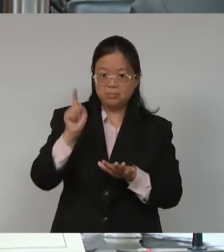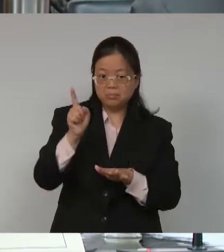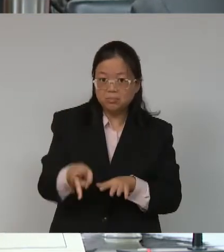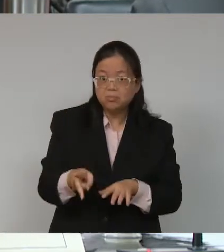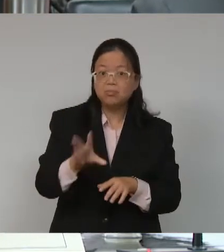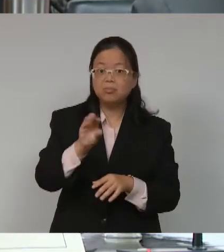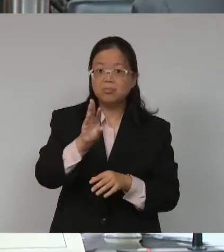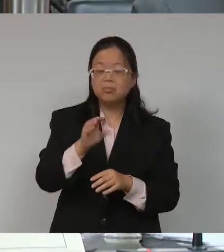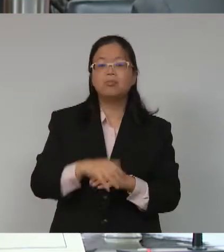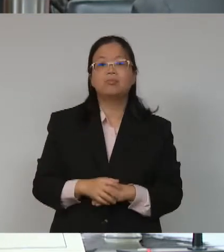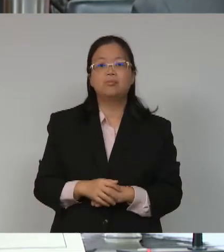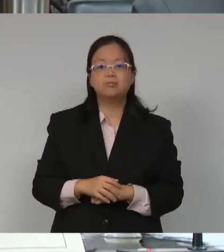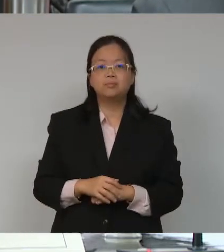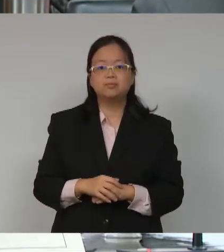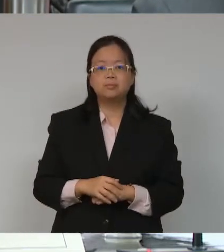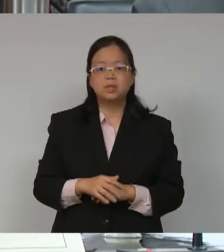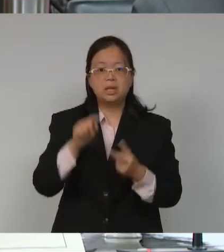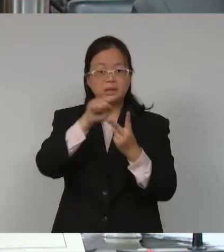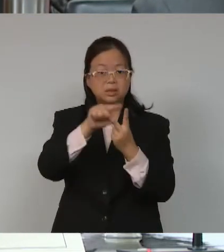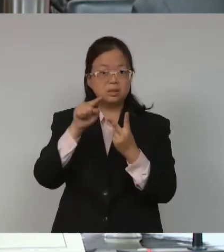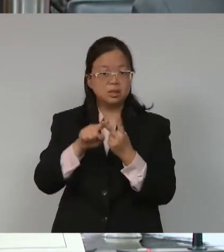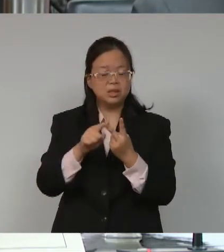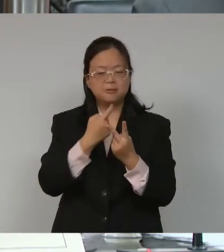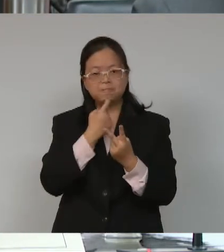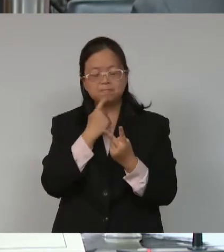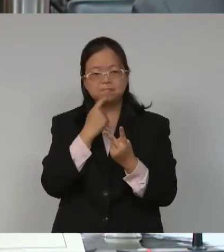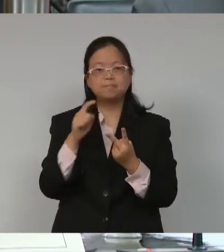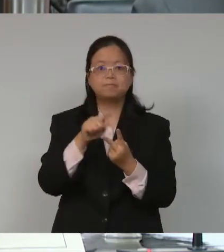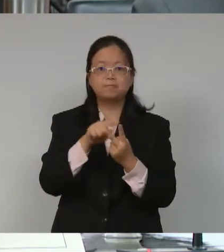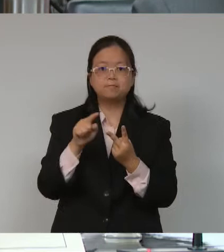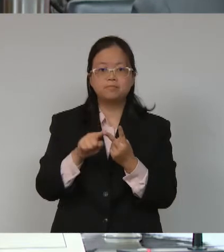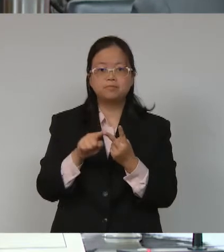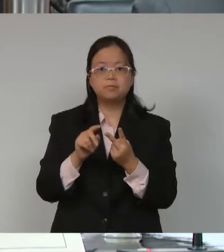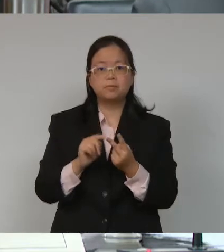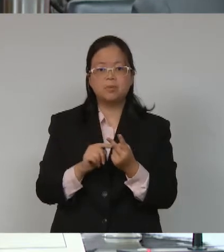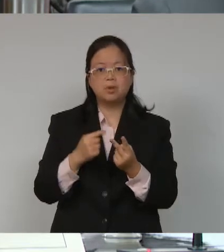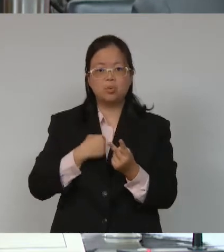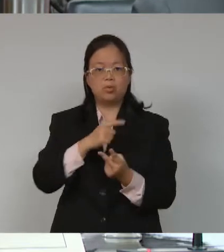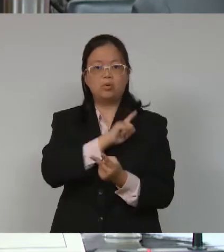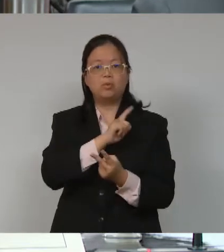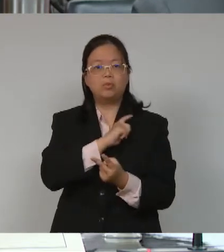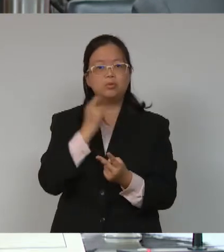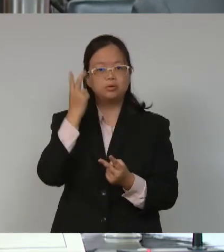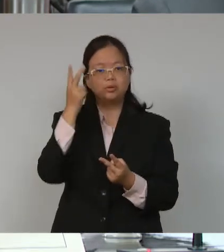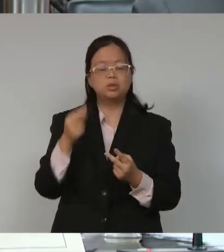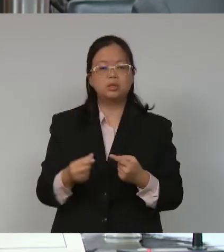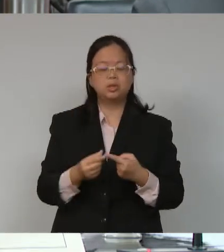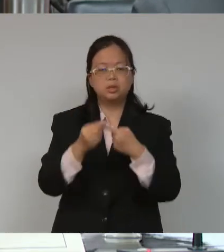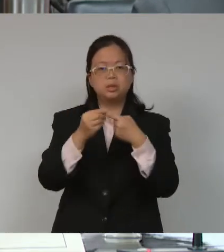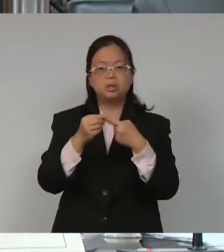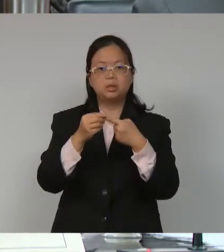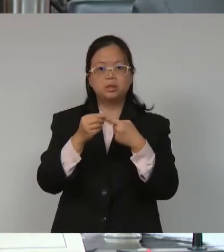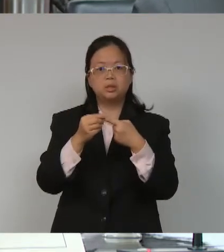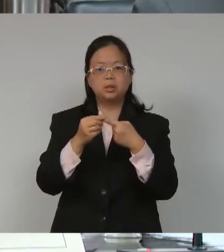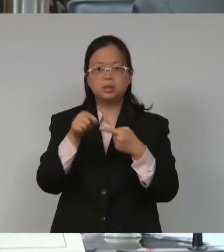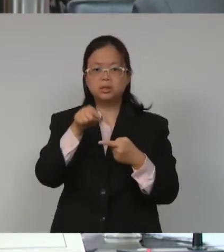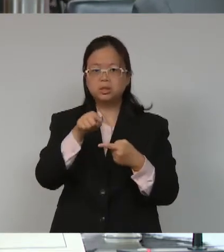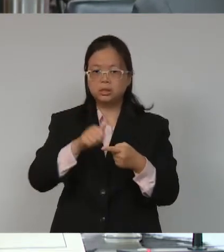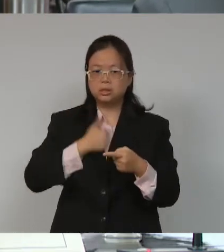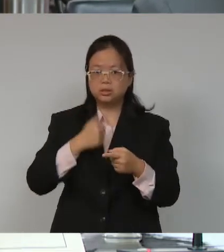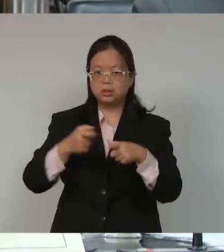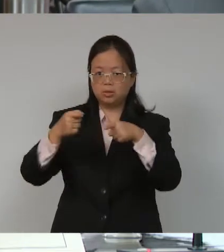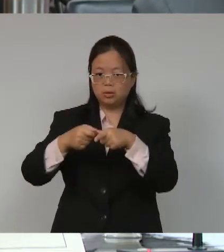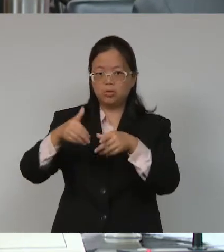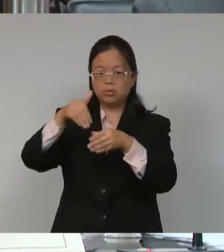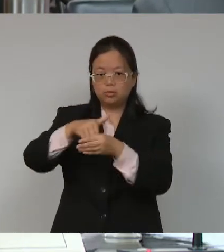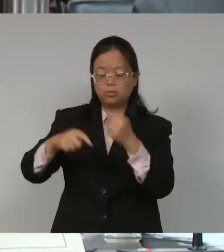说，对于这两个主要的议题呢，其实对于第一案的部分呢，就是它是不是公投法里